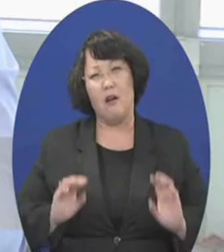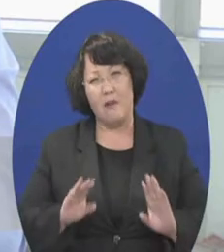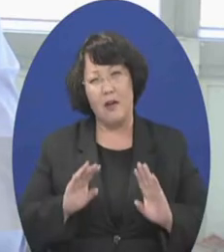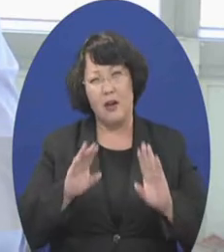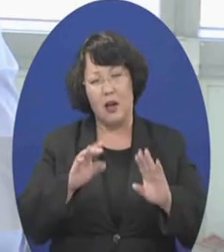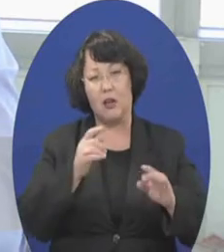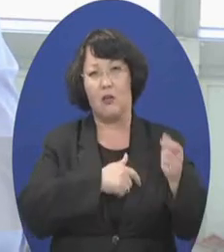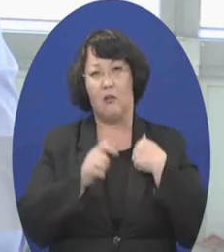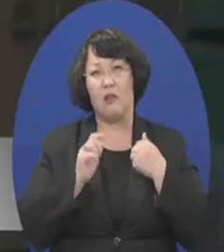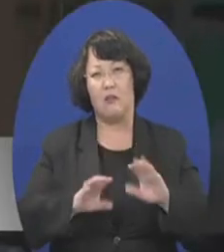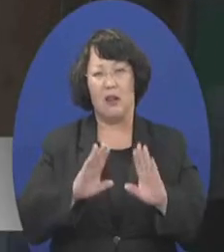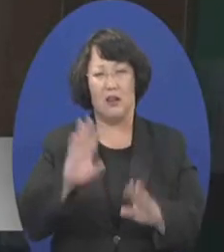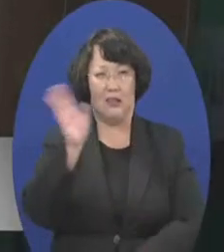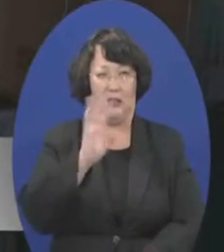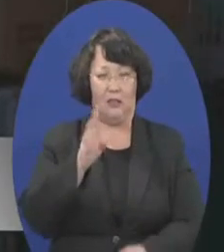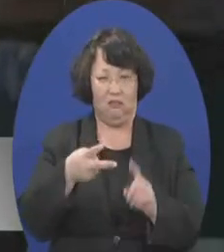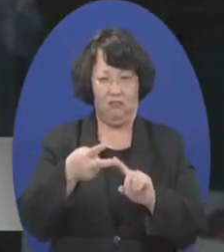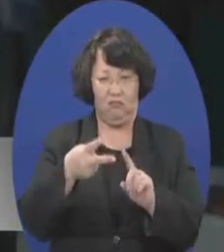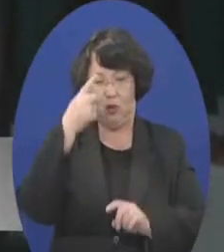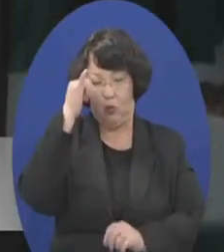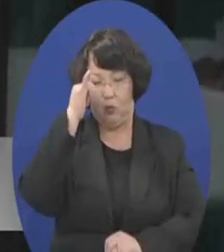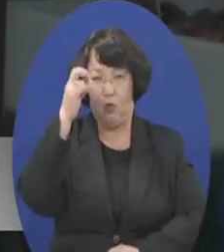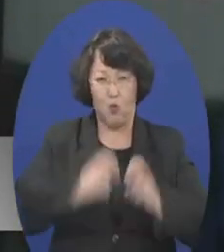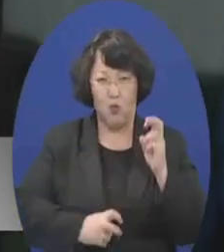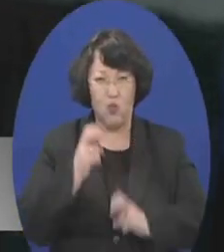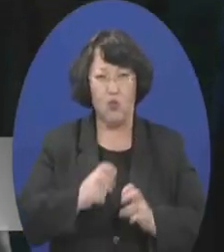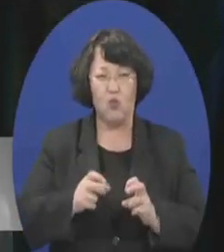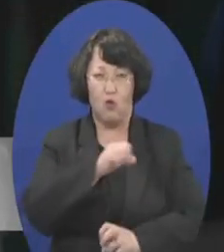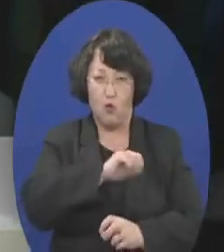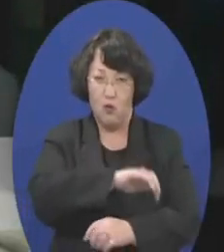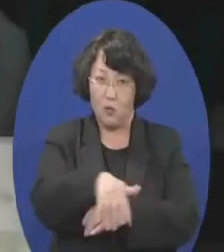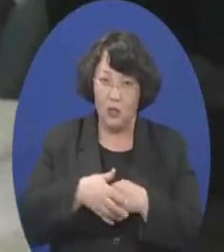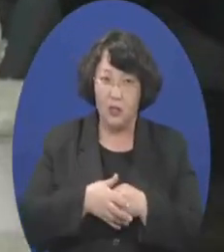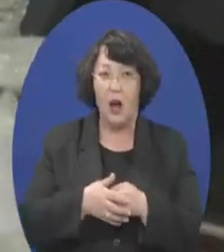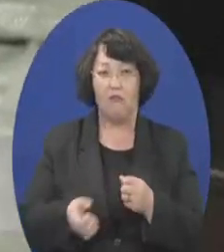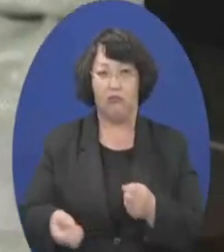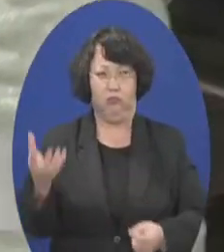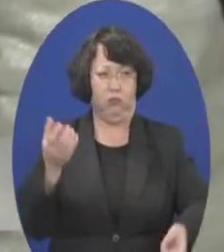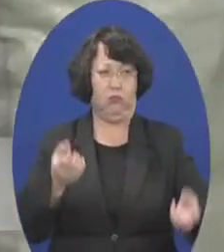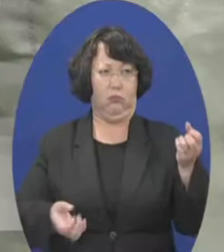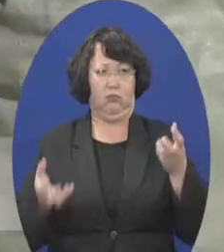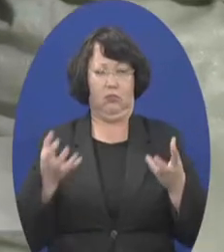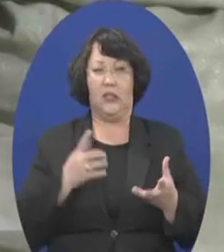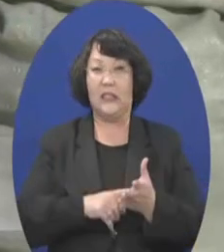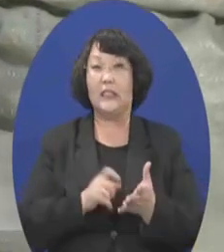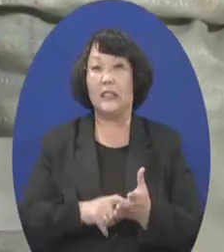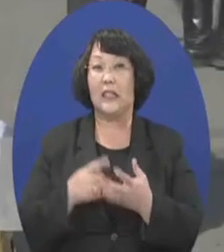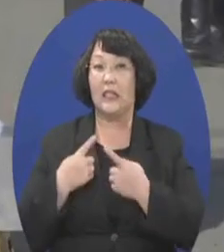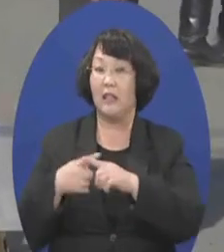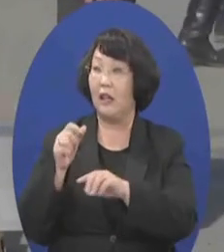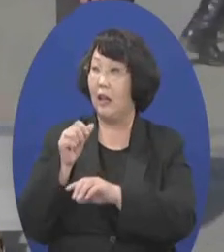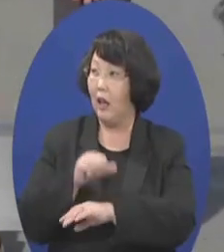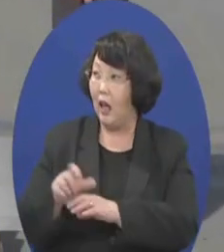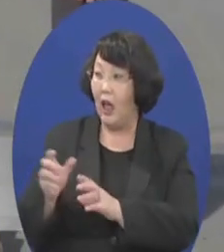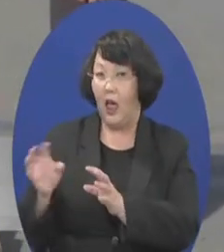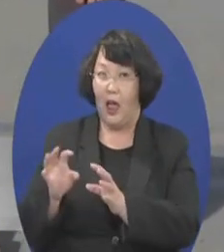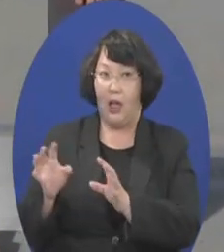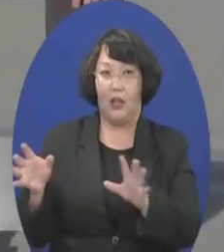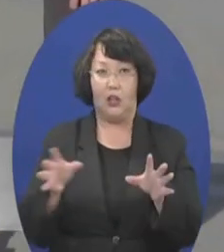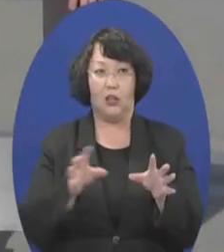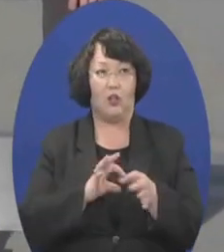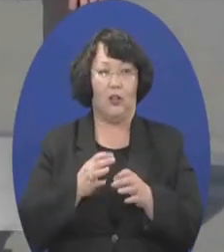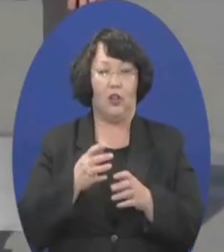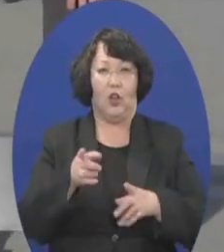улс маань үйлдвэрлэгч улс болох хэрэгтэй. Бомтуудын хүчин чадал сул дорой байгаа нь өрсөлдөөнд зах зээлийг бий болгож чадахгүй байгааг тэрээр